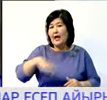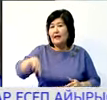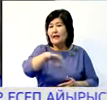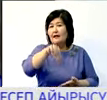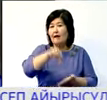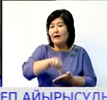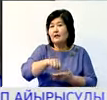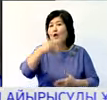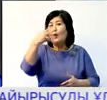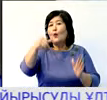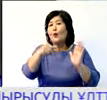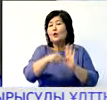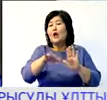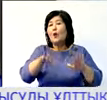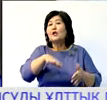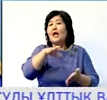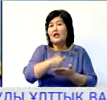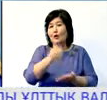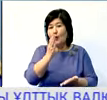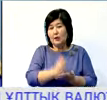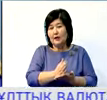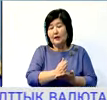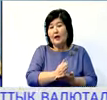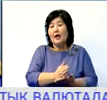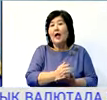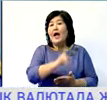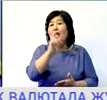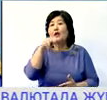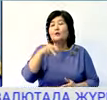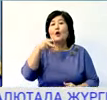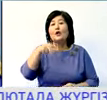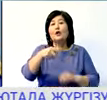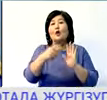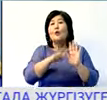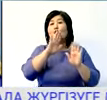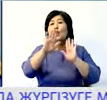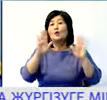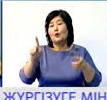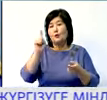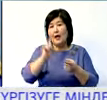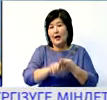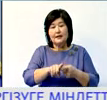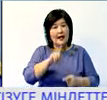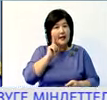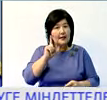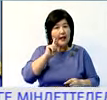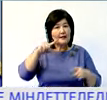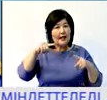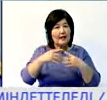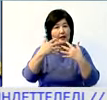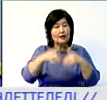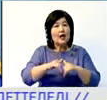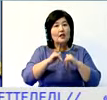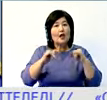арасында 36 орынға ие болды. Экспо 2017 көрмесі барысында жасыл технологияларды